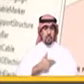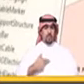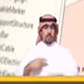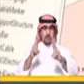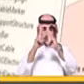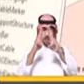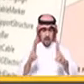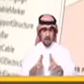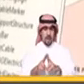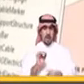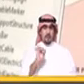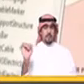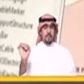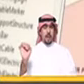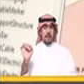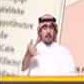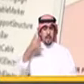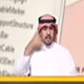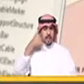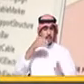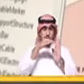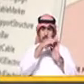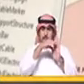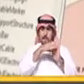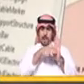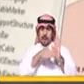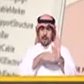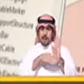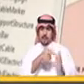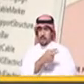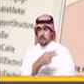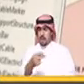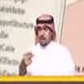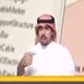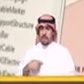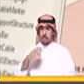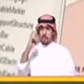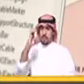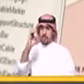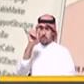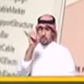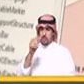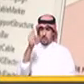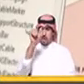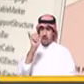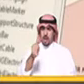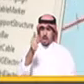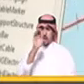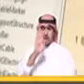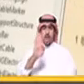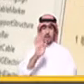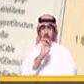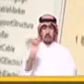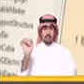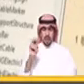مستوى مستخدمي نظم المعلومات الجغرافية GIS في العالم. من المؤسسة العالمية المطورة لتطبيقات نظم